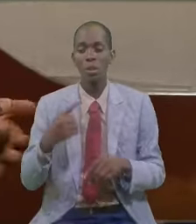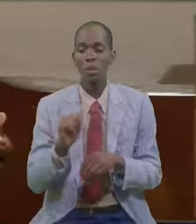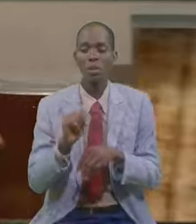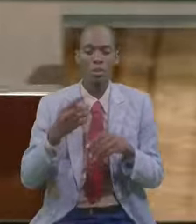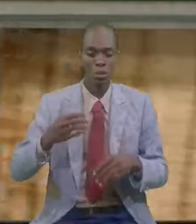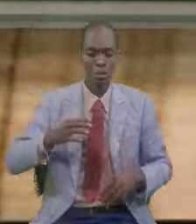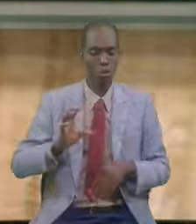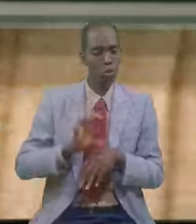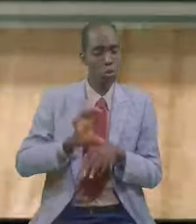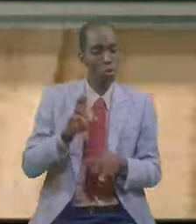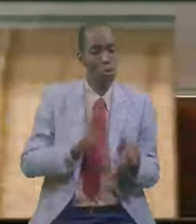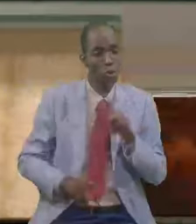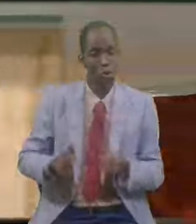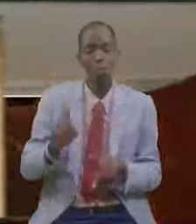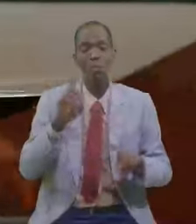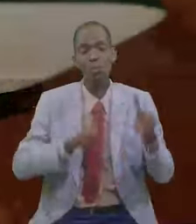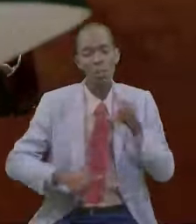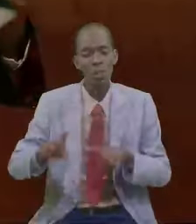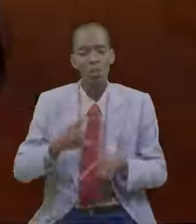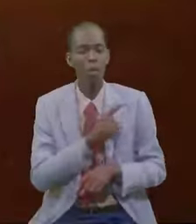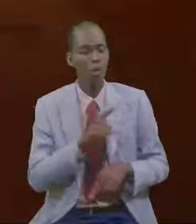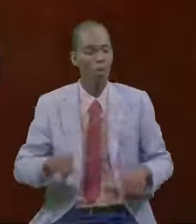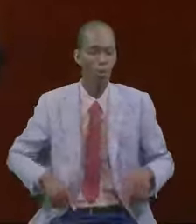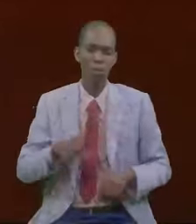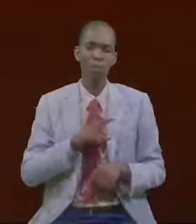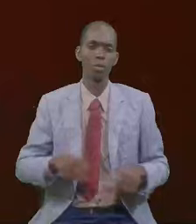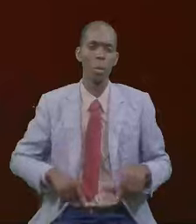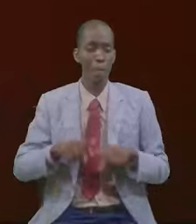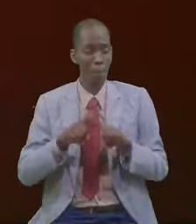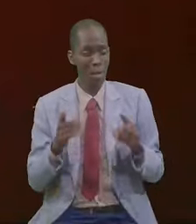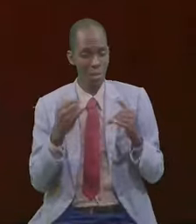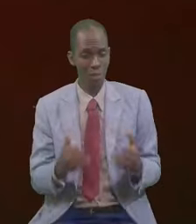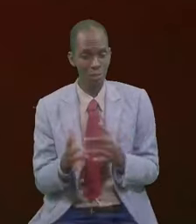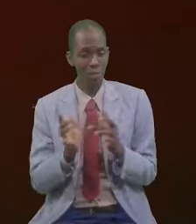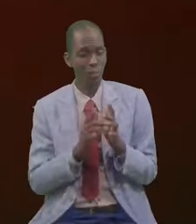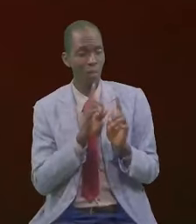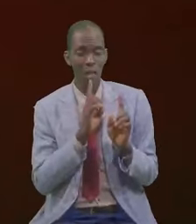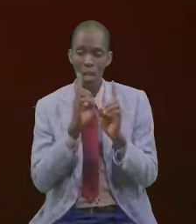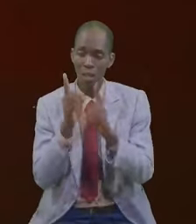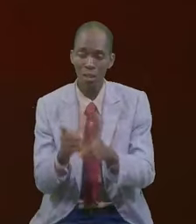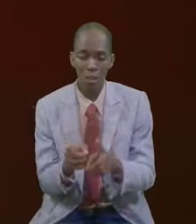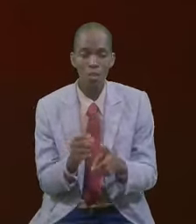Seigneur. Jésus dit, ceux qui me disent Seigneur, Seigneur,